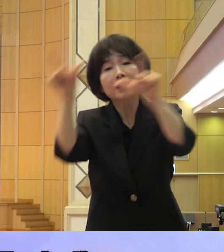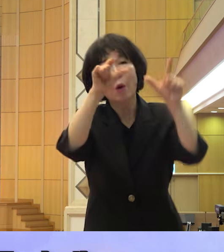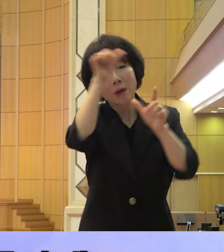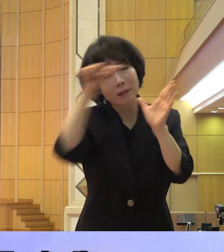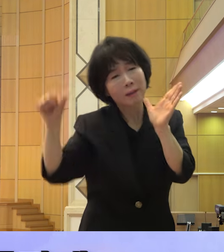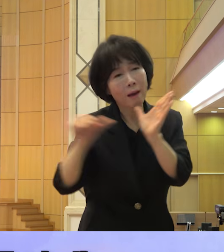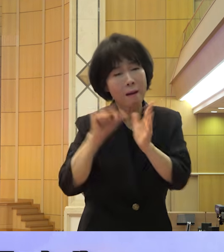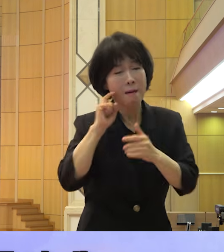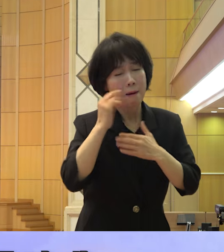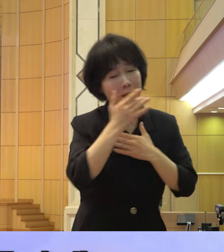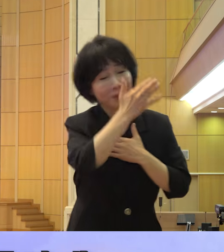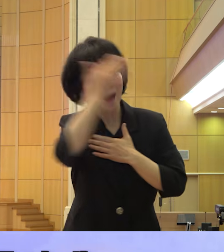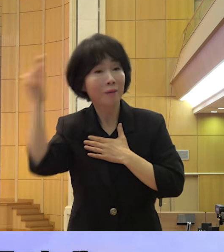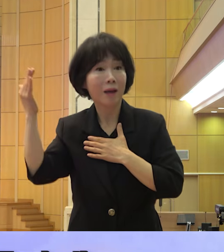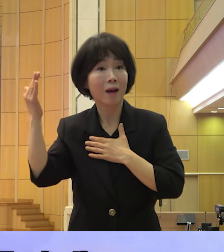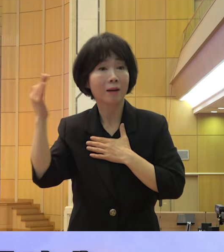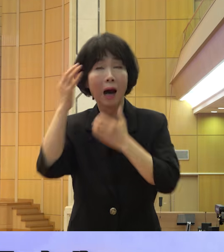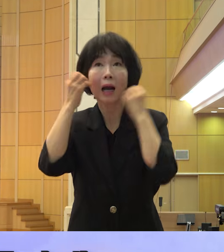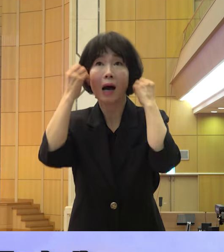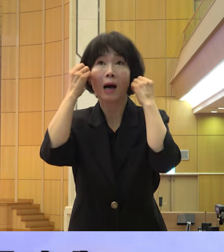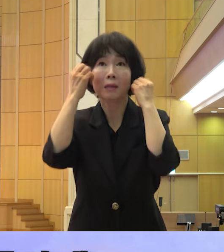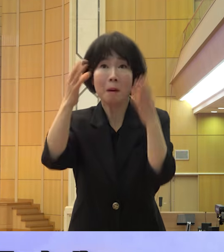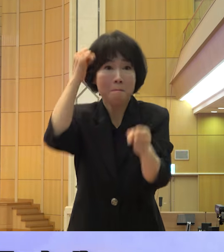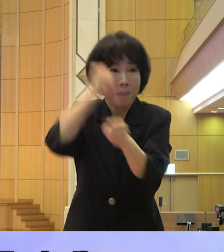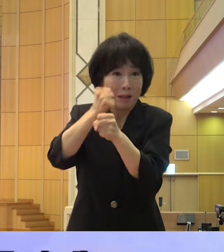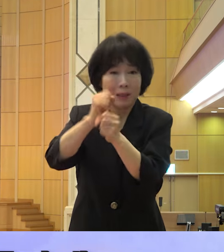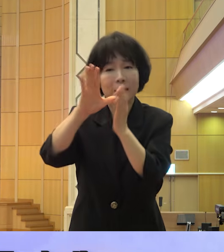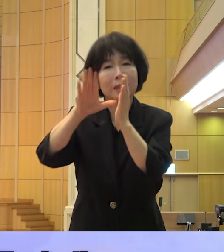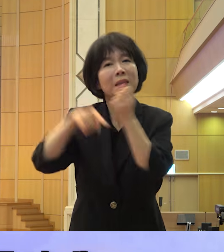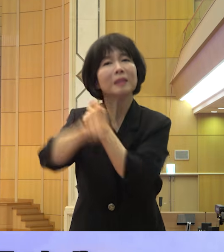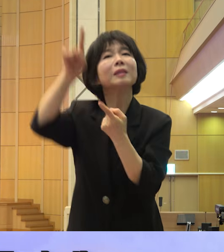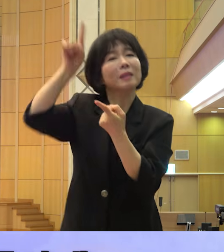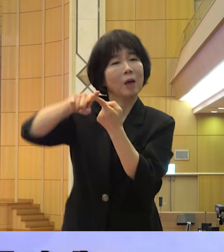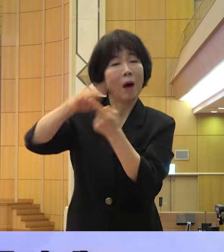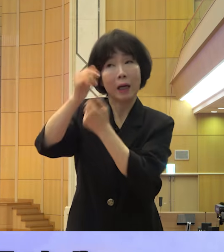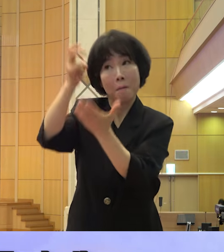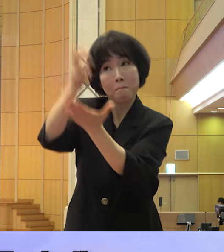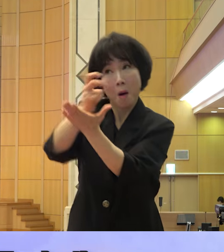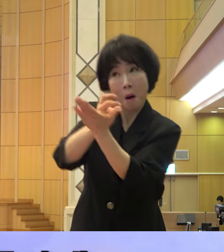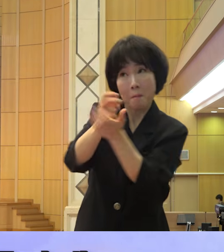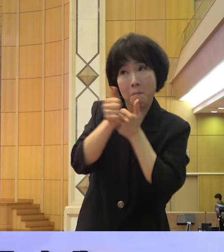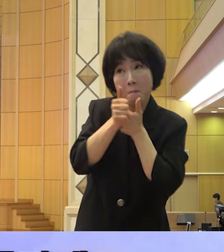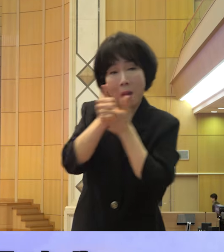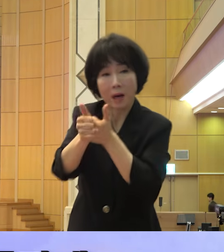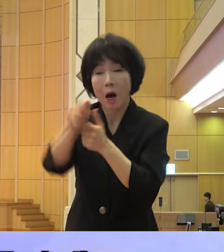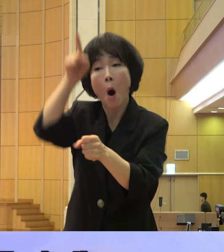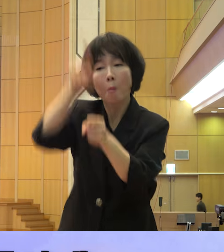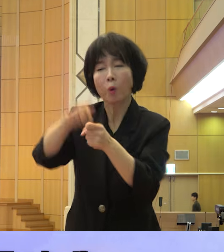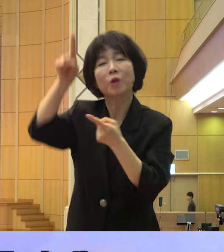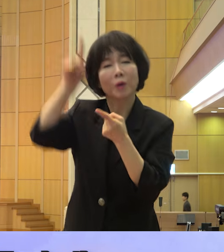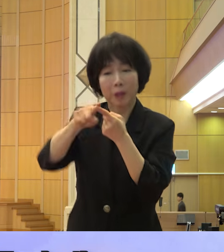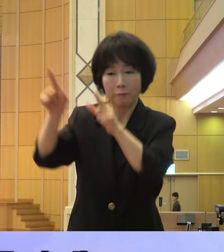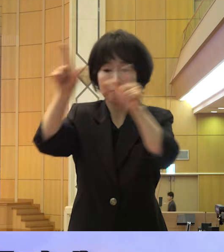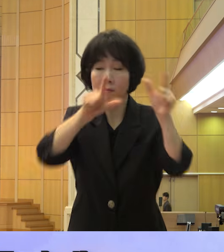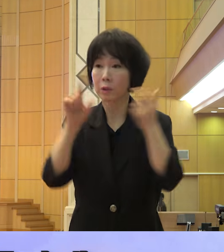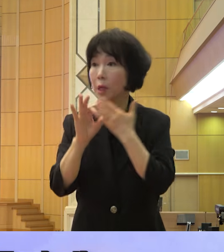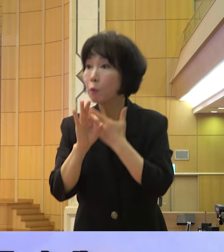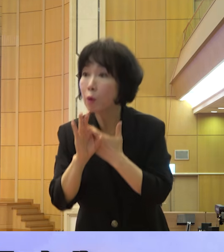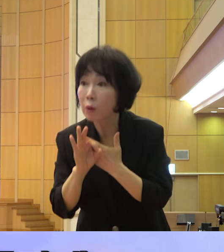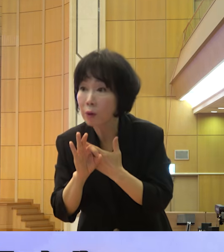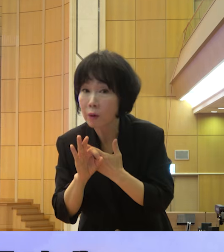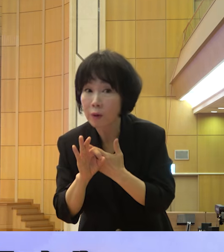하는 하나님의 그 창조의 뜻대로, 그 법칙대로, 그 목적대로